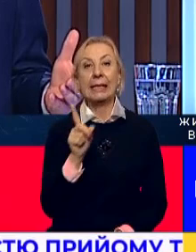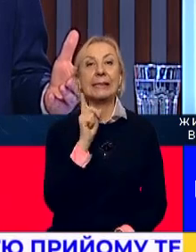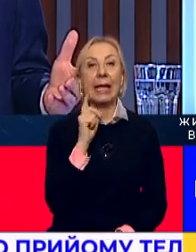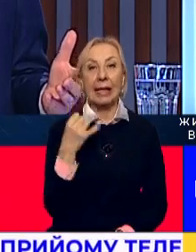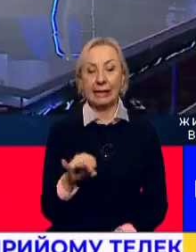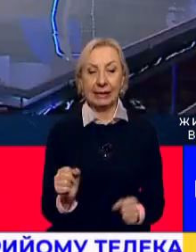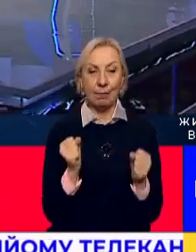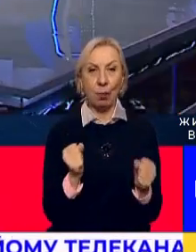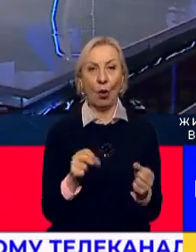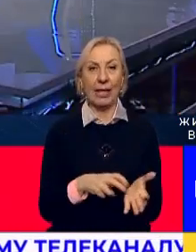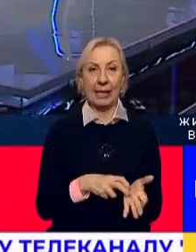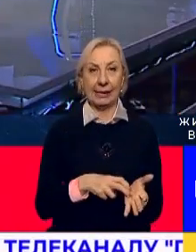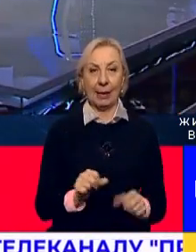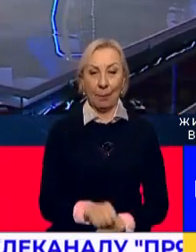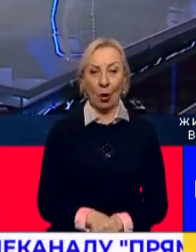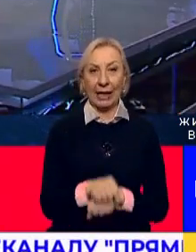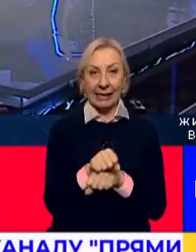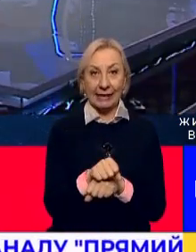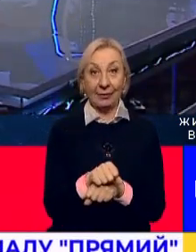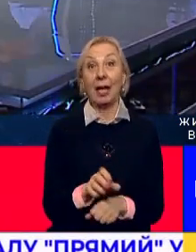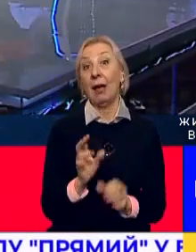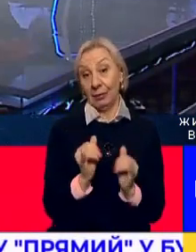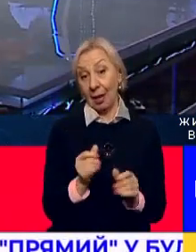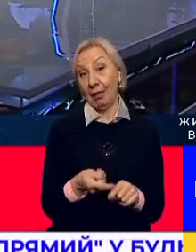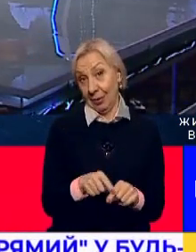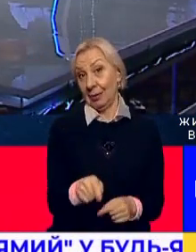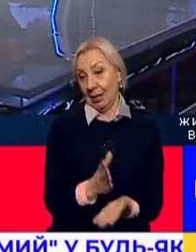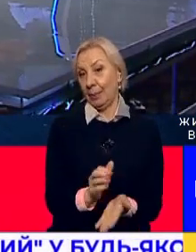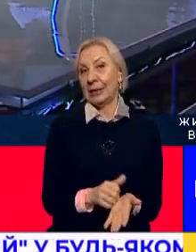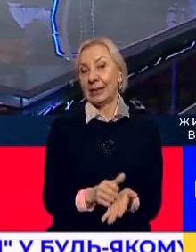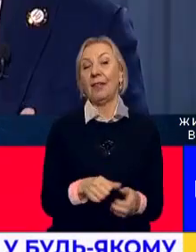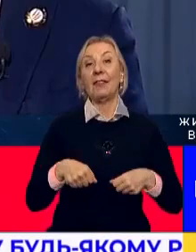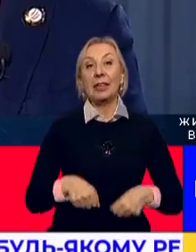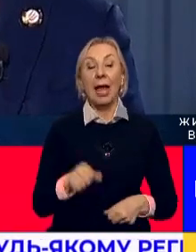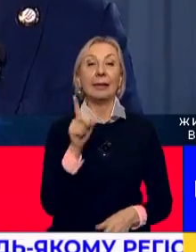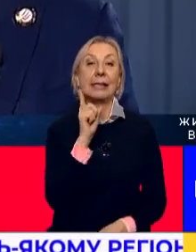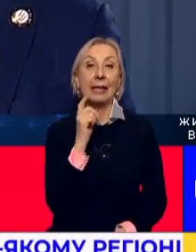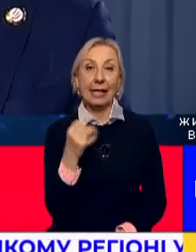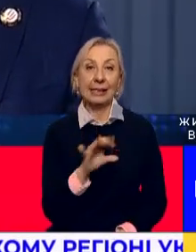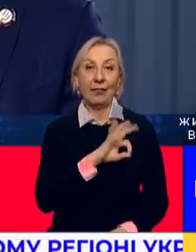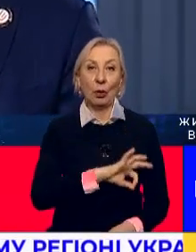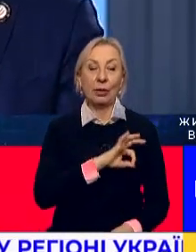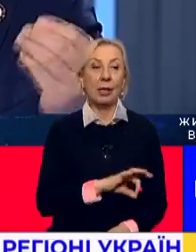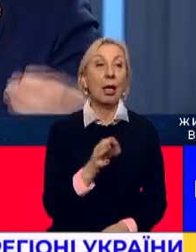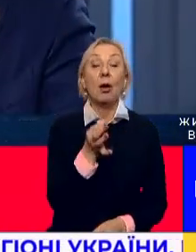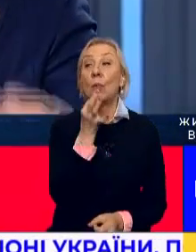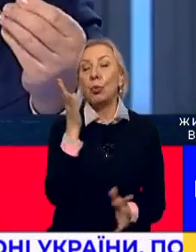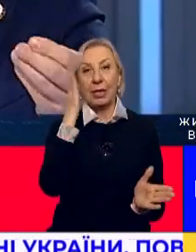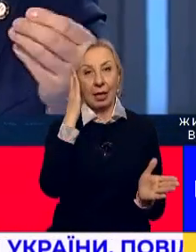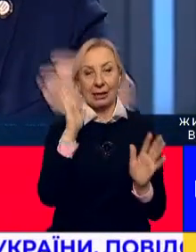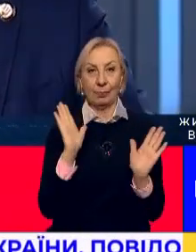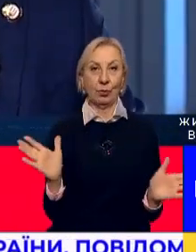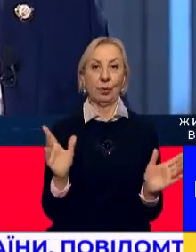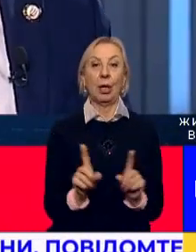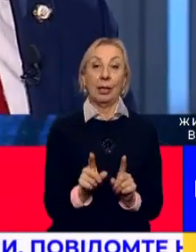боїться протестів, для яких тим більше є підстави. І тому вони, влада і Зеленський, використовують будь-які інструменти. І один із них –